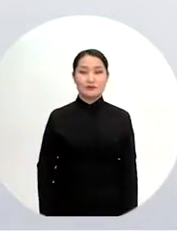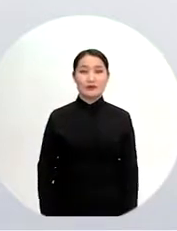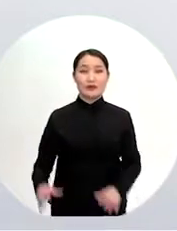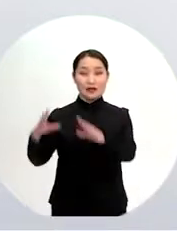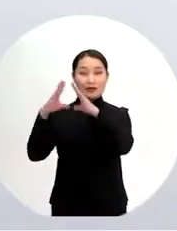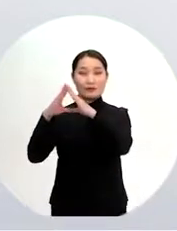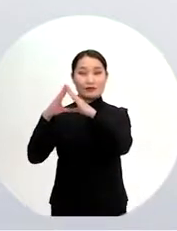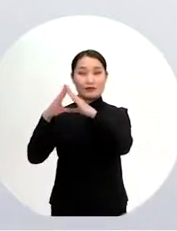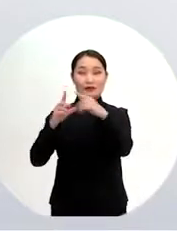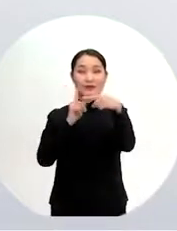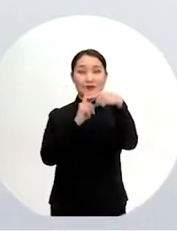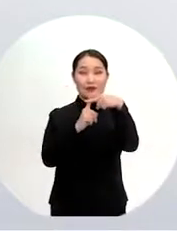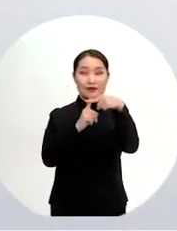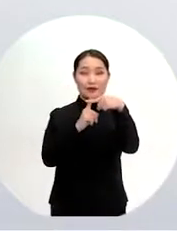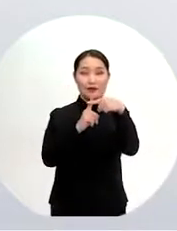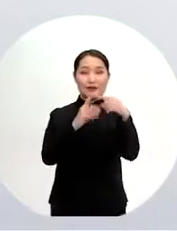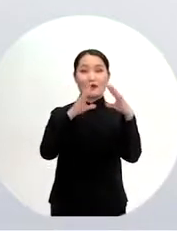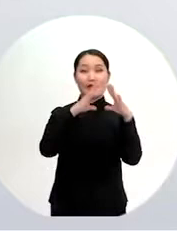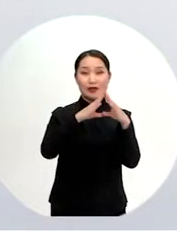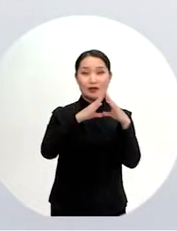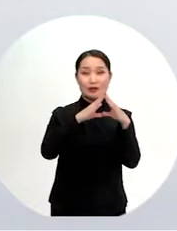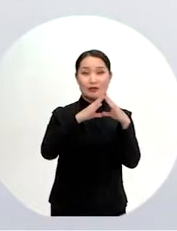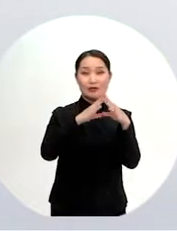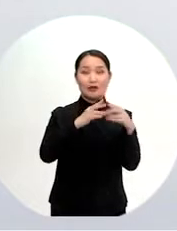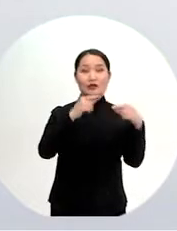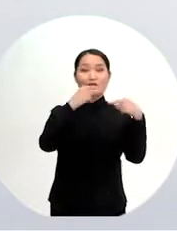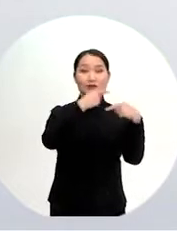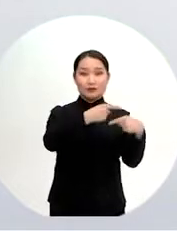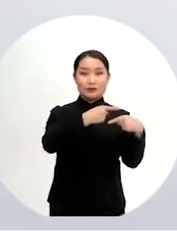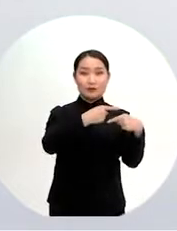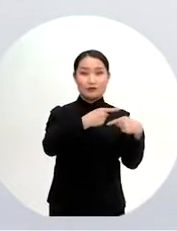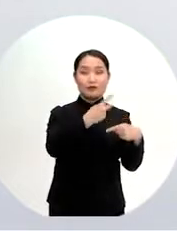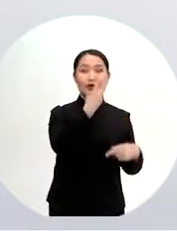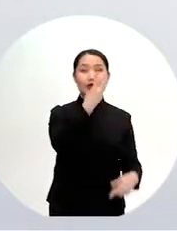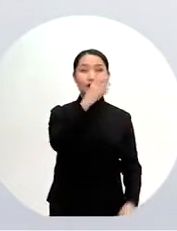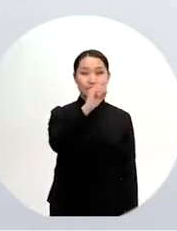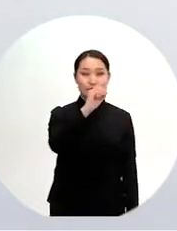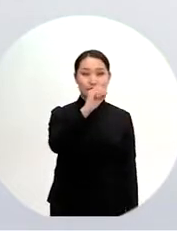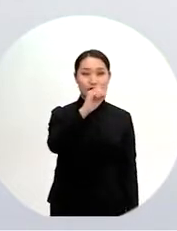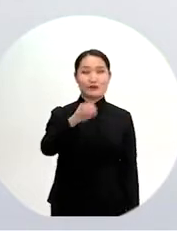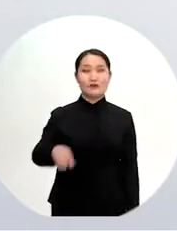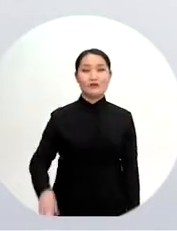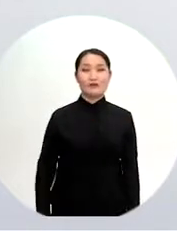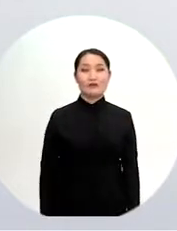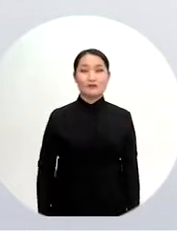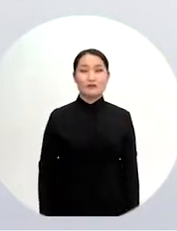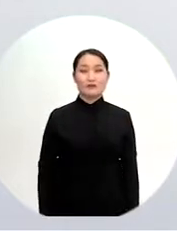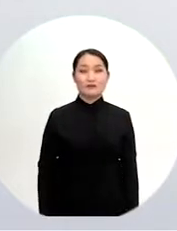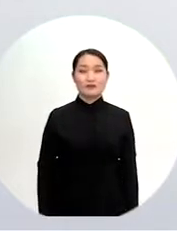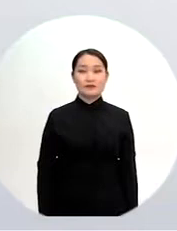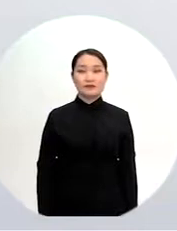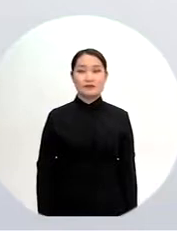10 дээр нэмэх нь 10. Тэнцүү 20.